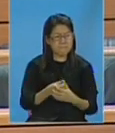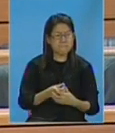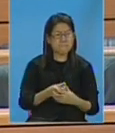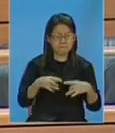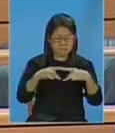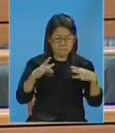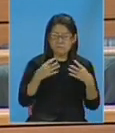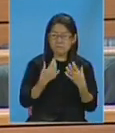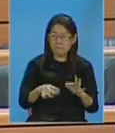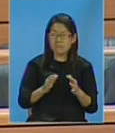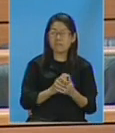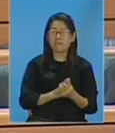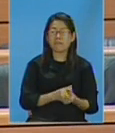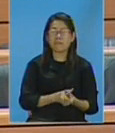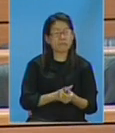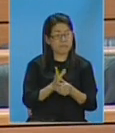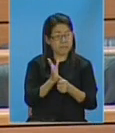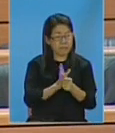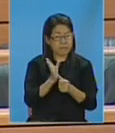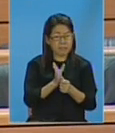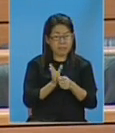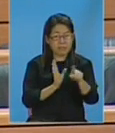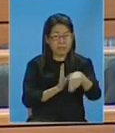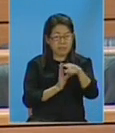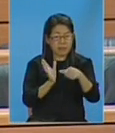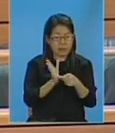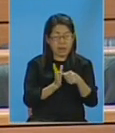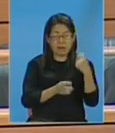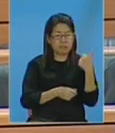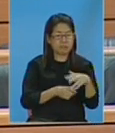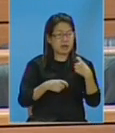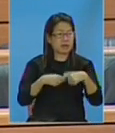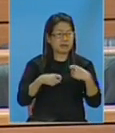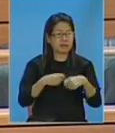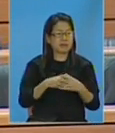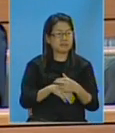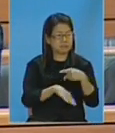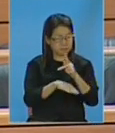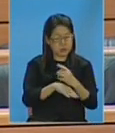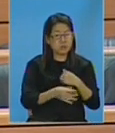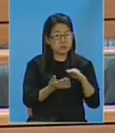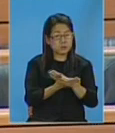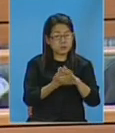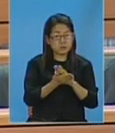ก้บนในที่ประชุมแห่งเดียวผมว่าคงจะยากครับท่านประธานครับผมขออนุญาต